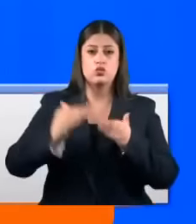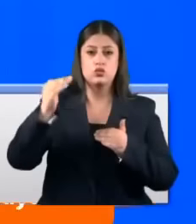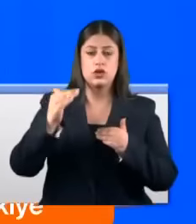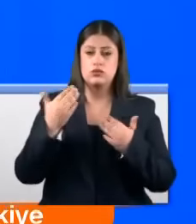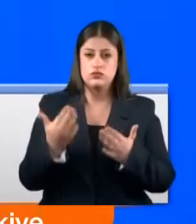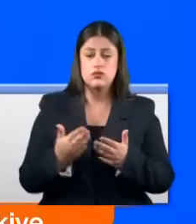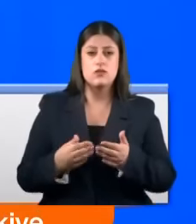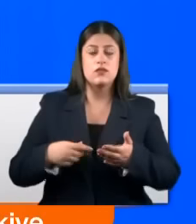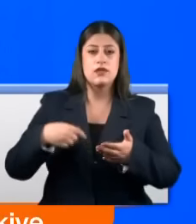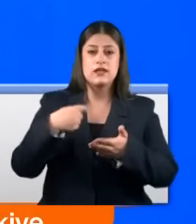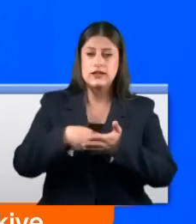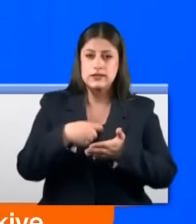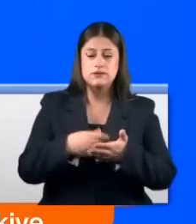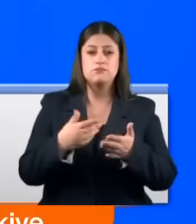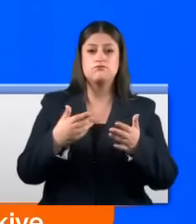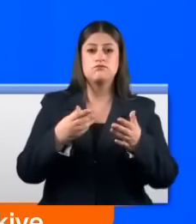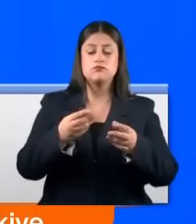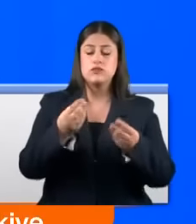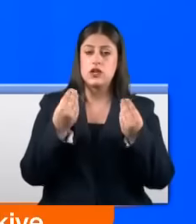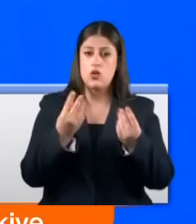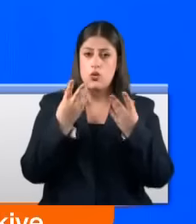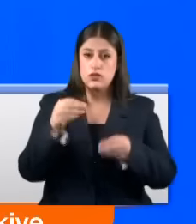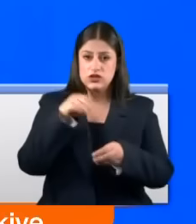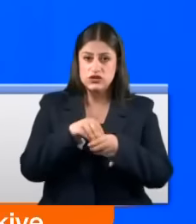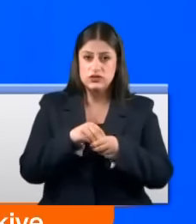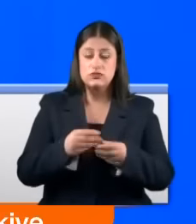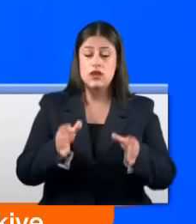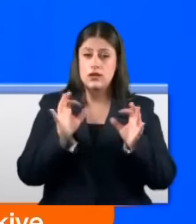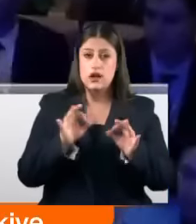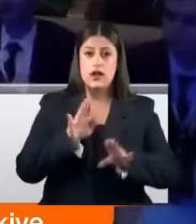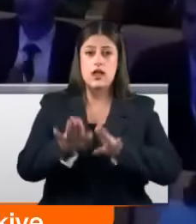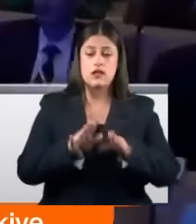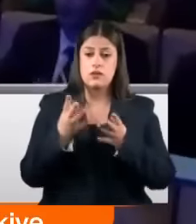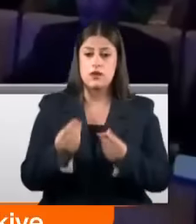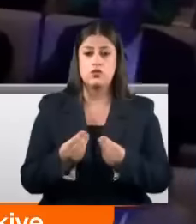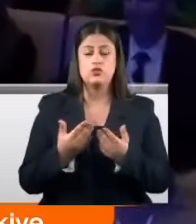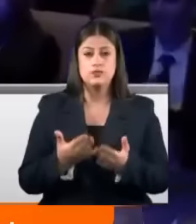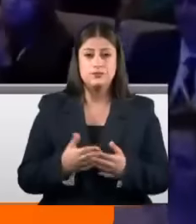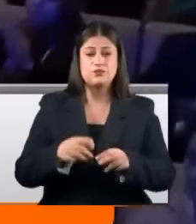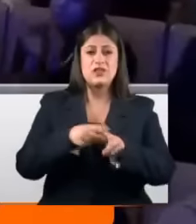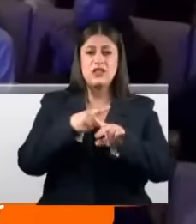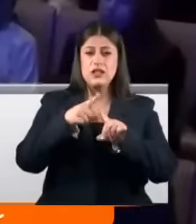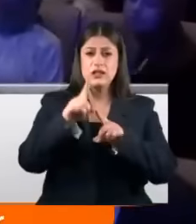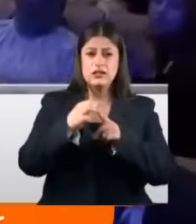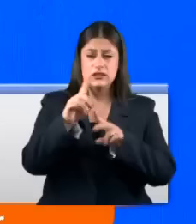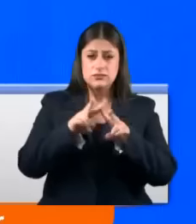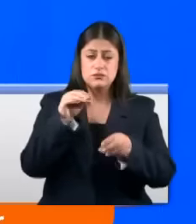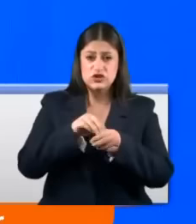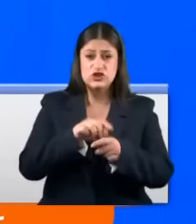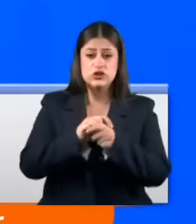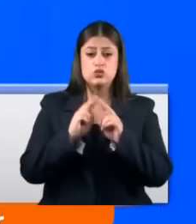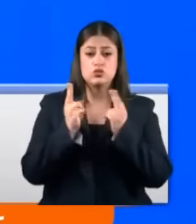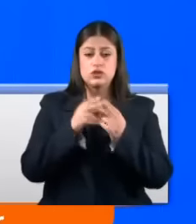Yatırım ortamımızın iyileştirilmesi için gereken adımları da atıyoruz. Yatırımlar için iş dünyasına da seslendi.